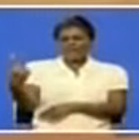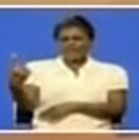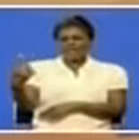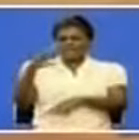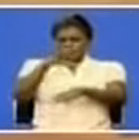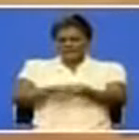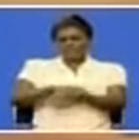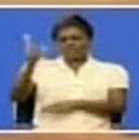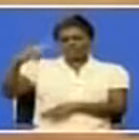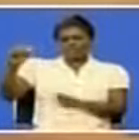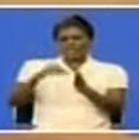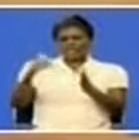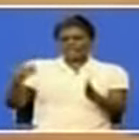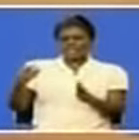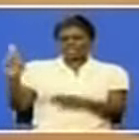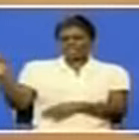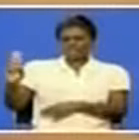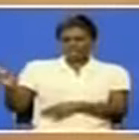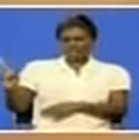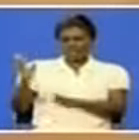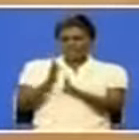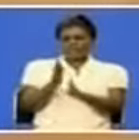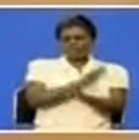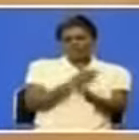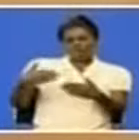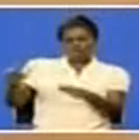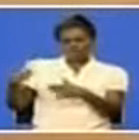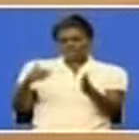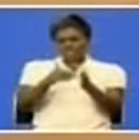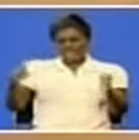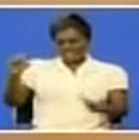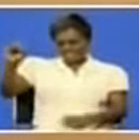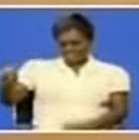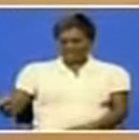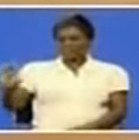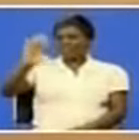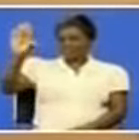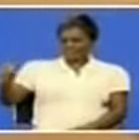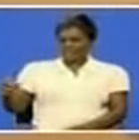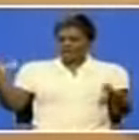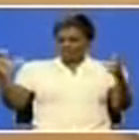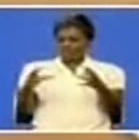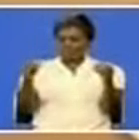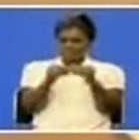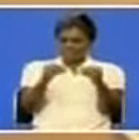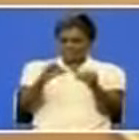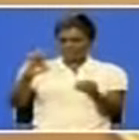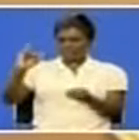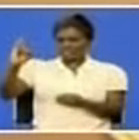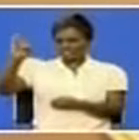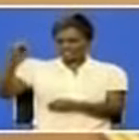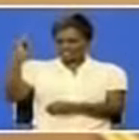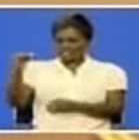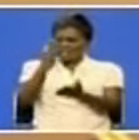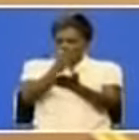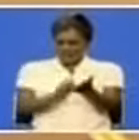Shujaa walipata ushindi dhidi ya Urusi na Scotland kabla ya kupoteza mechi yao dhidi ya Afrika Kusini. Shujaa itachuana na Fiji kwenye robo